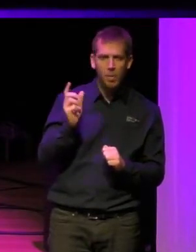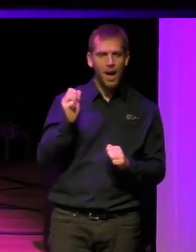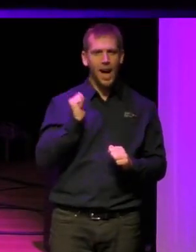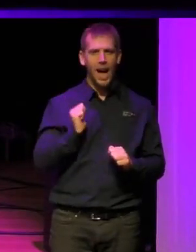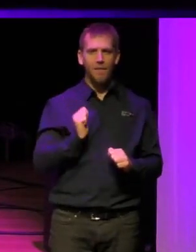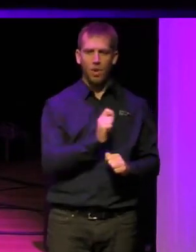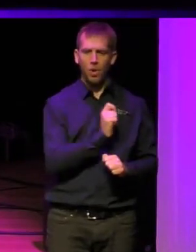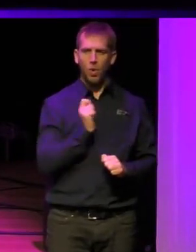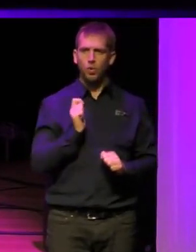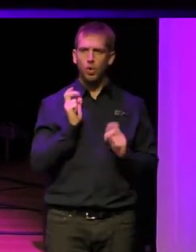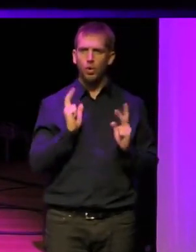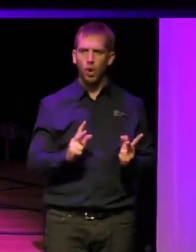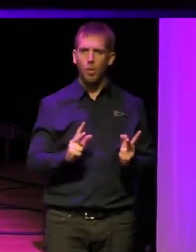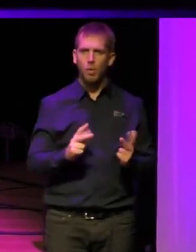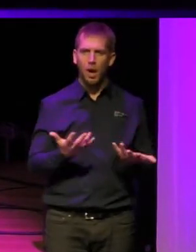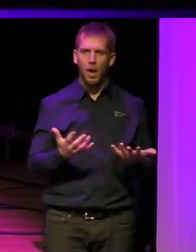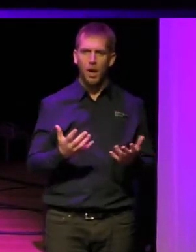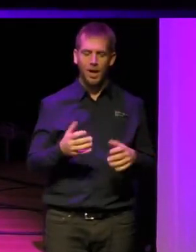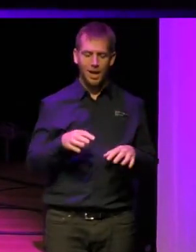ensamkommande som